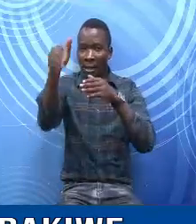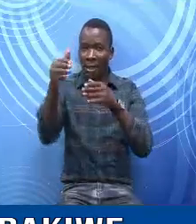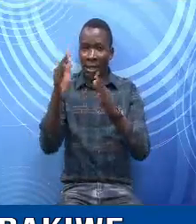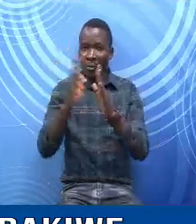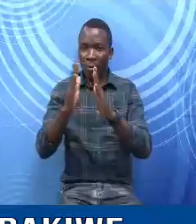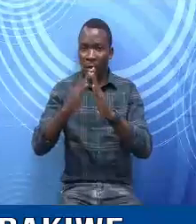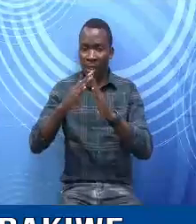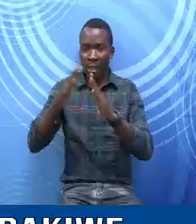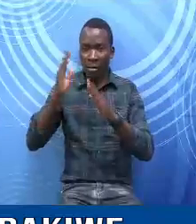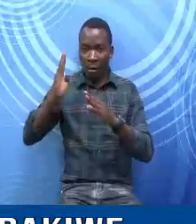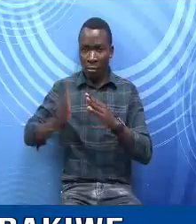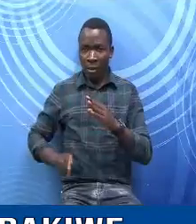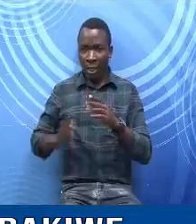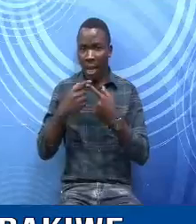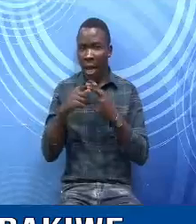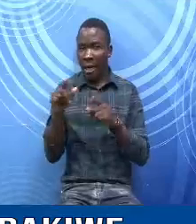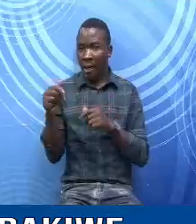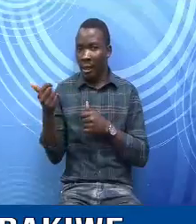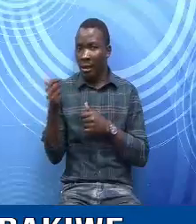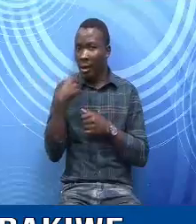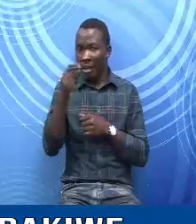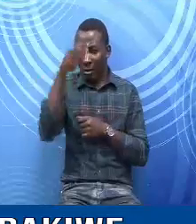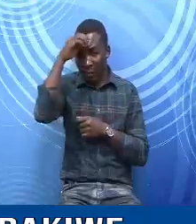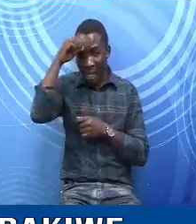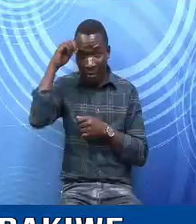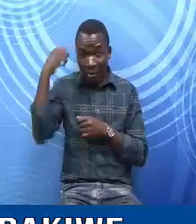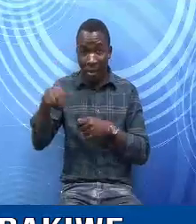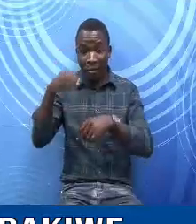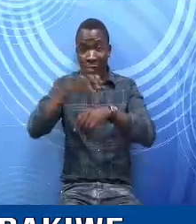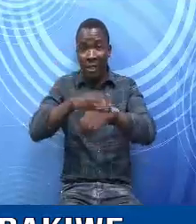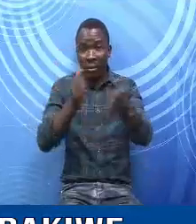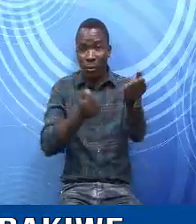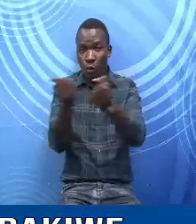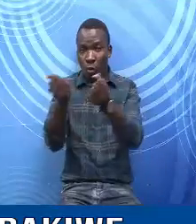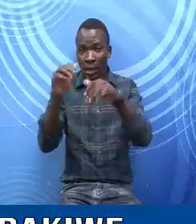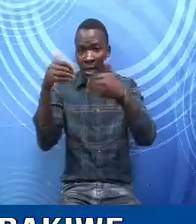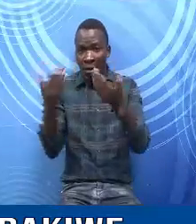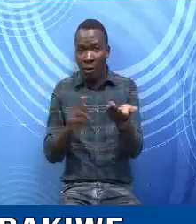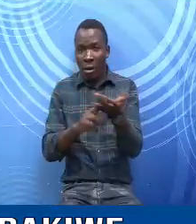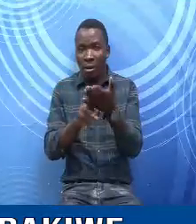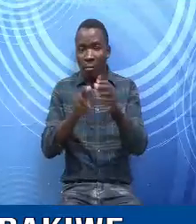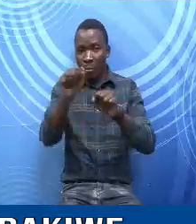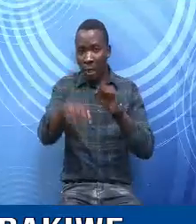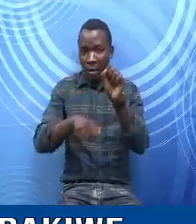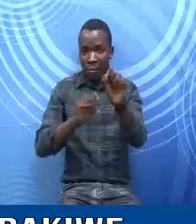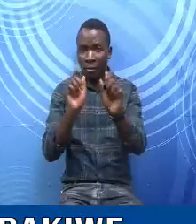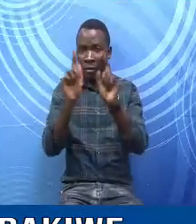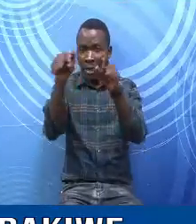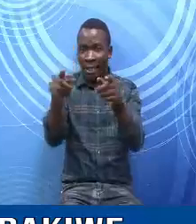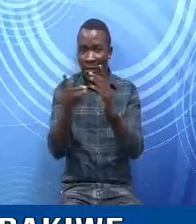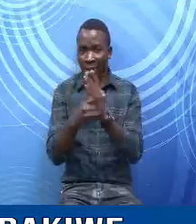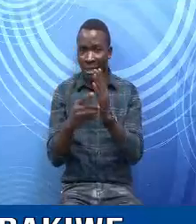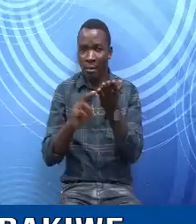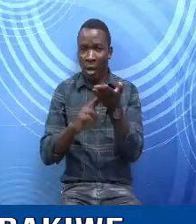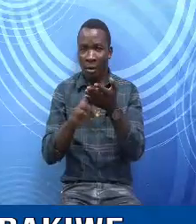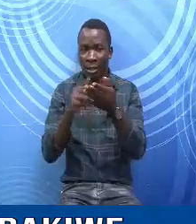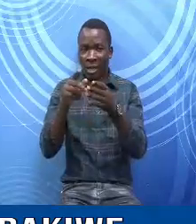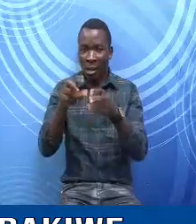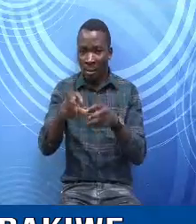Abandi bakavuga ko bitari byoroshye n'uwategaga imodoka cyangwa se bagendaga ku magare berekeza ku karere nabyo ngo byafataga urugendo rurerure.